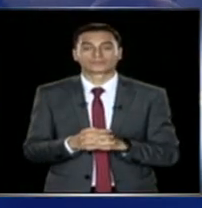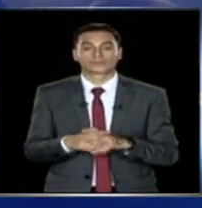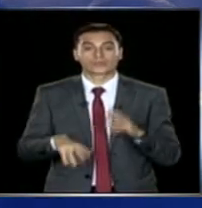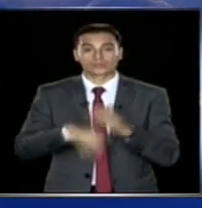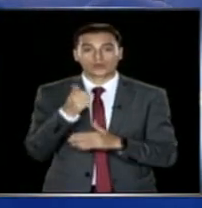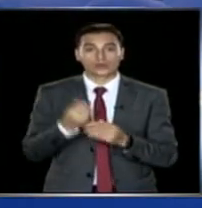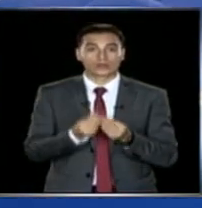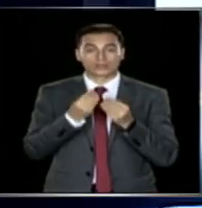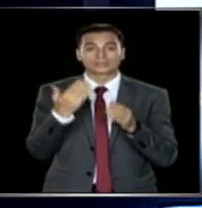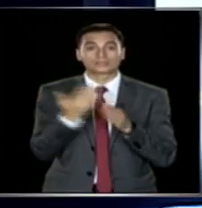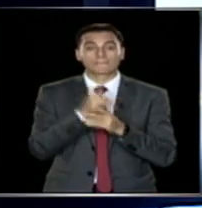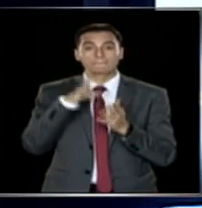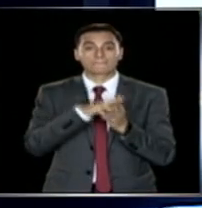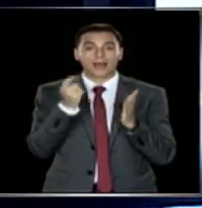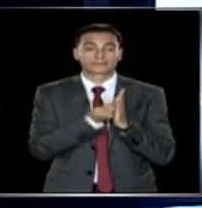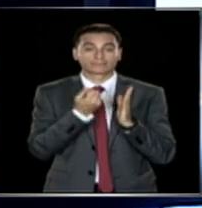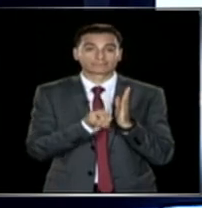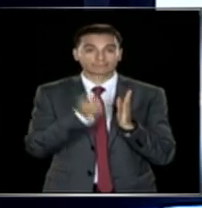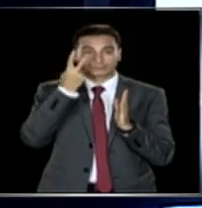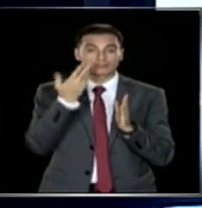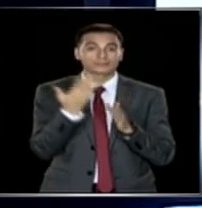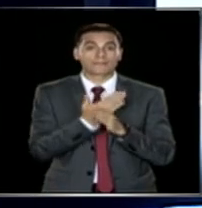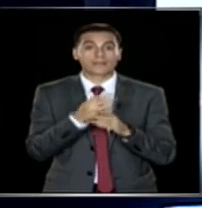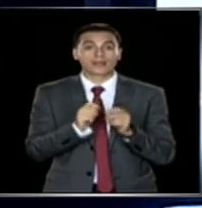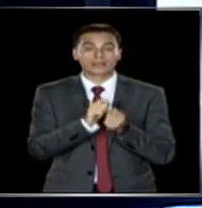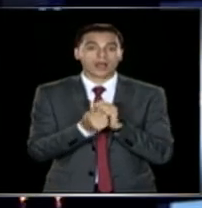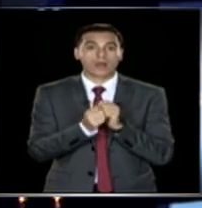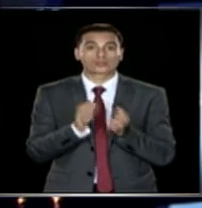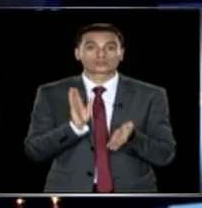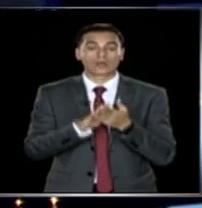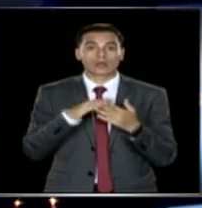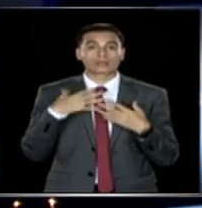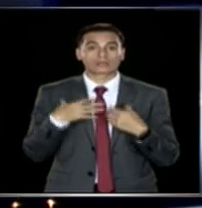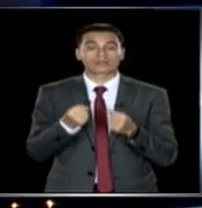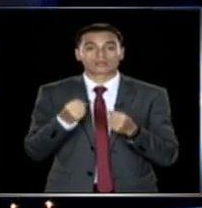حصل عليها بسبب أبحاثه في تحولات الطاقة،